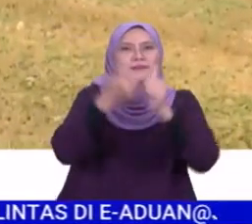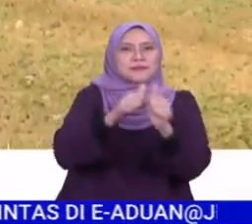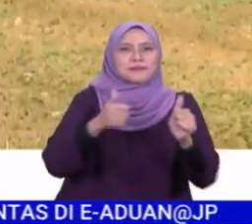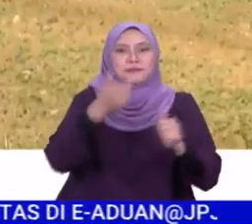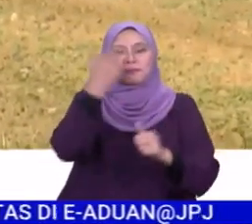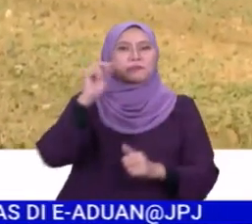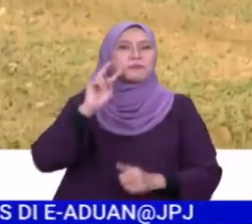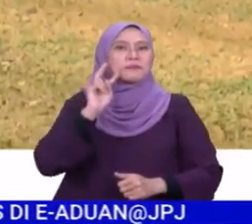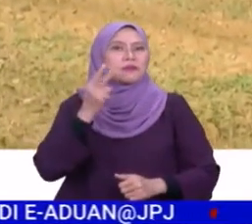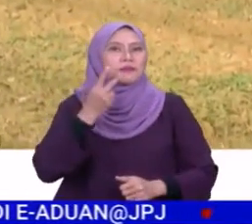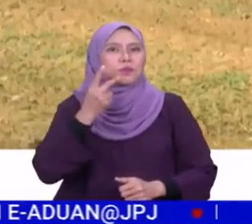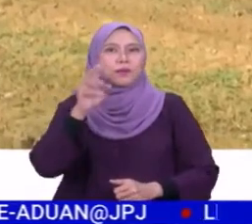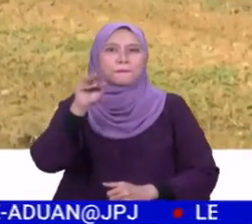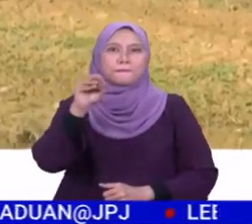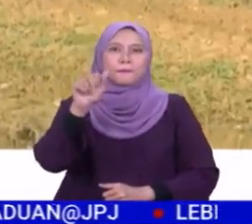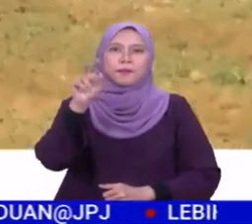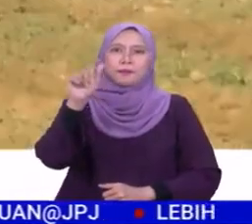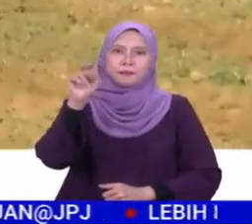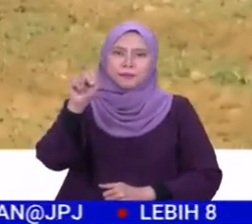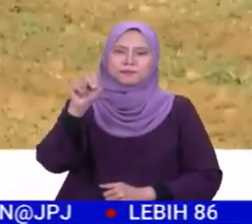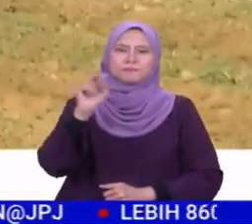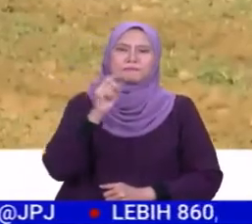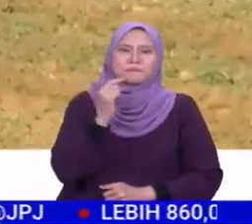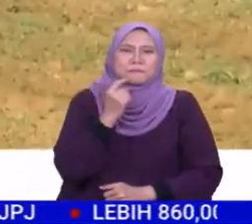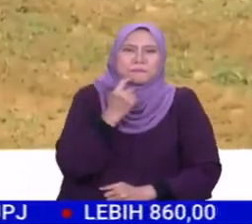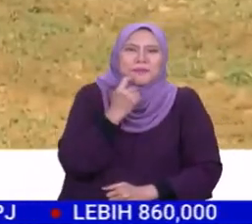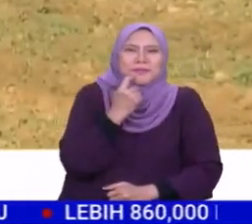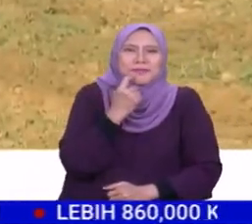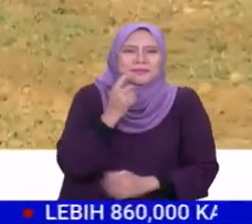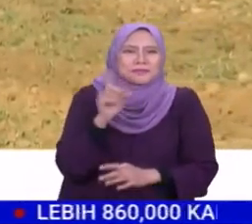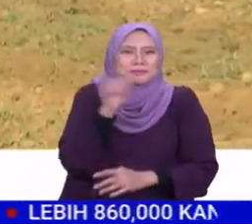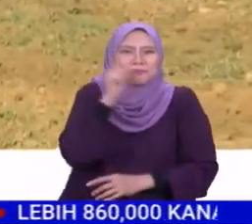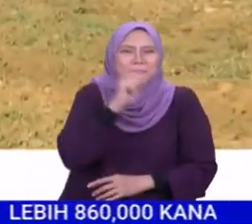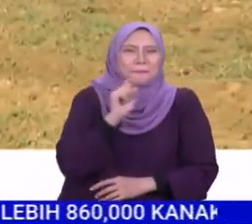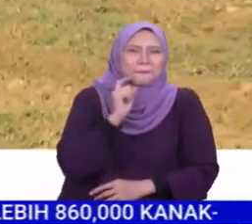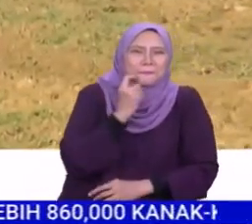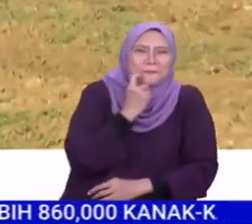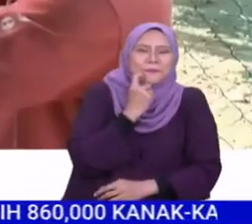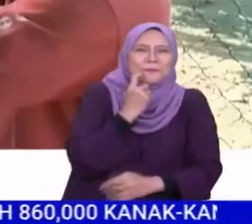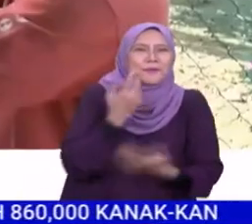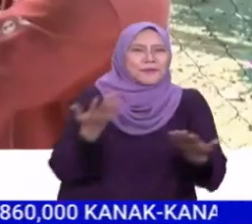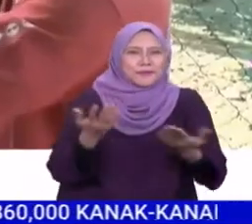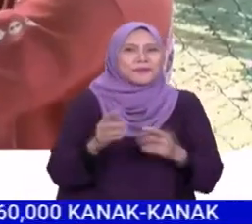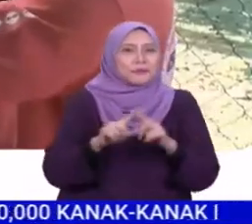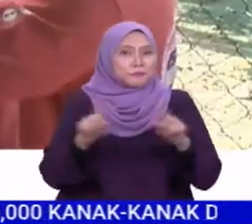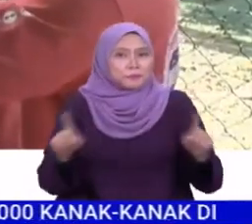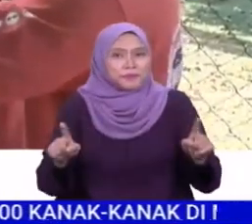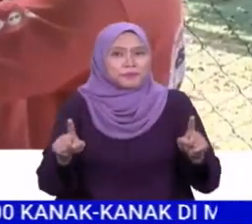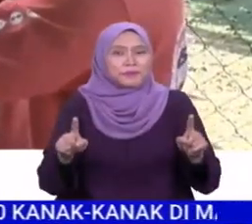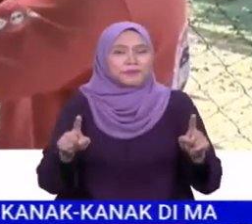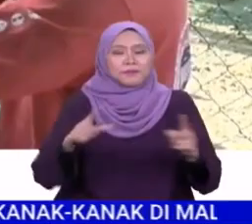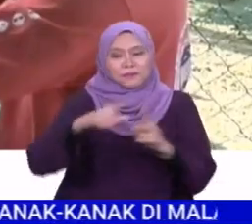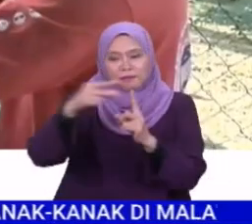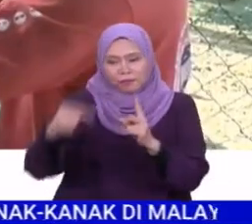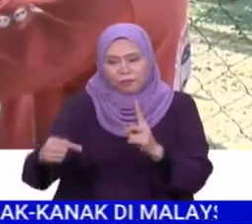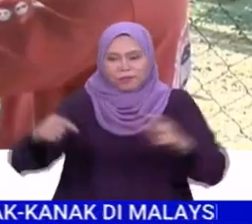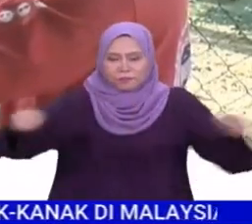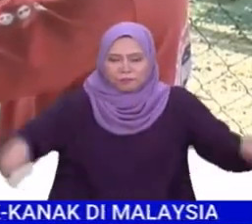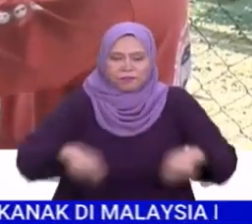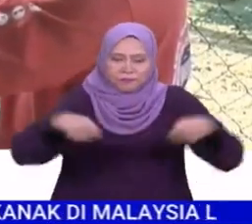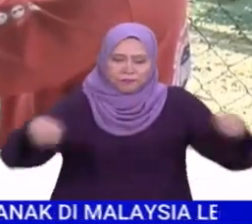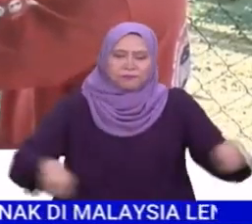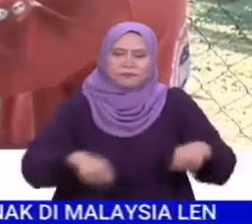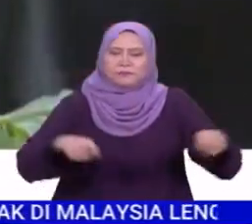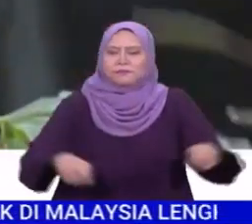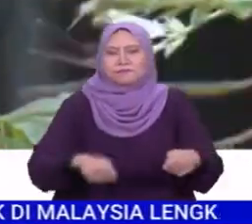sayur maman ini merupakan sayur yang sebenarnya pahit, sangat pahit. Tetapi bila kita masak dan